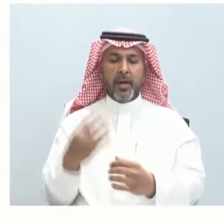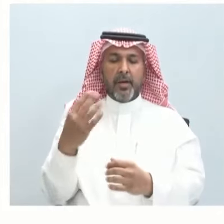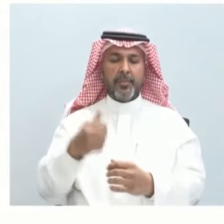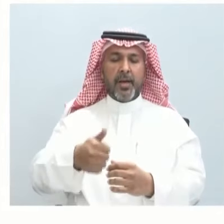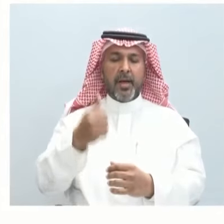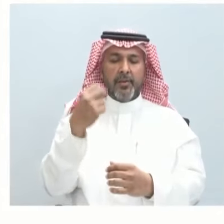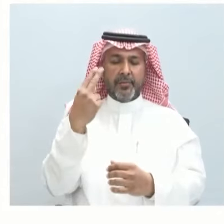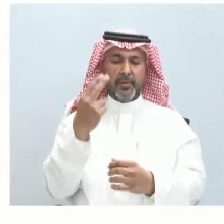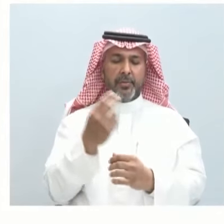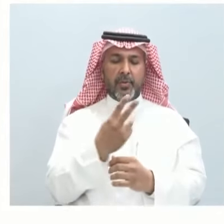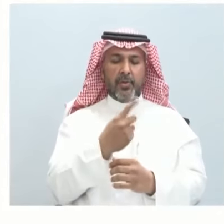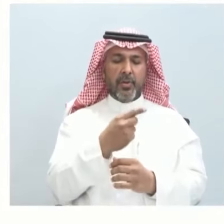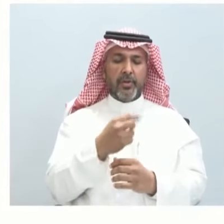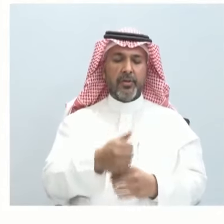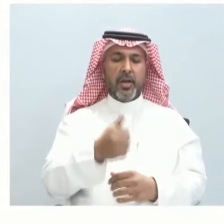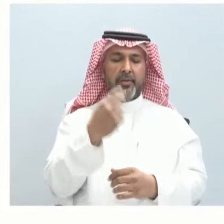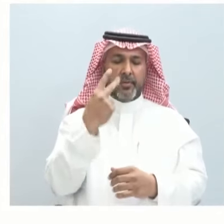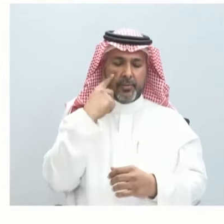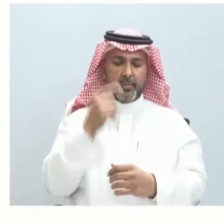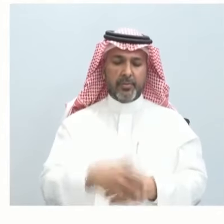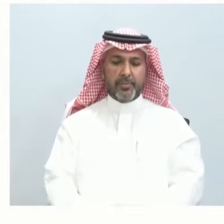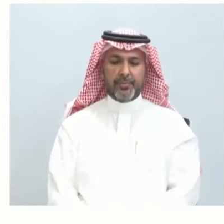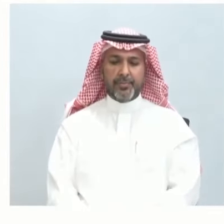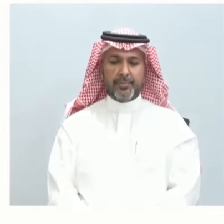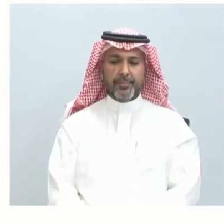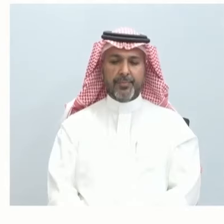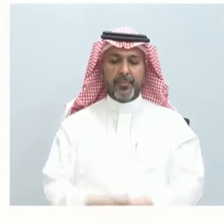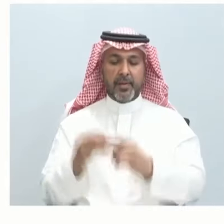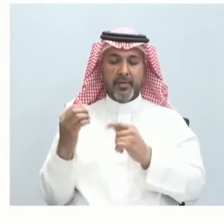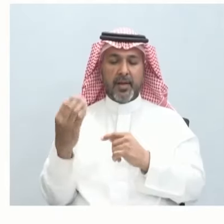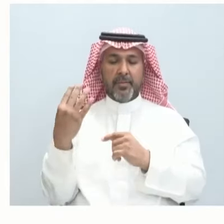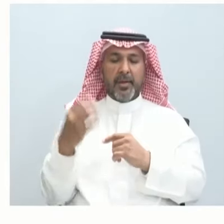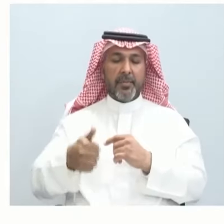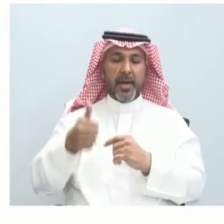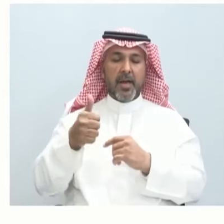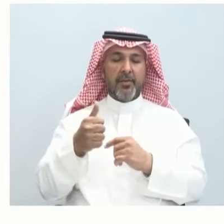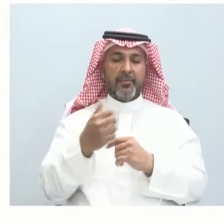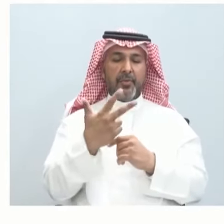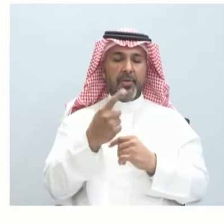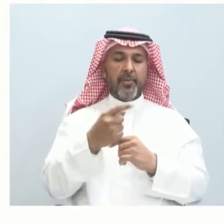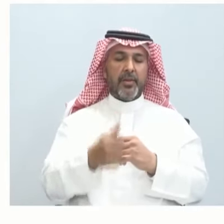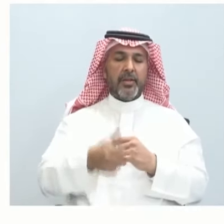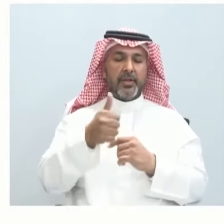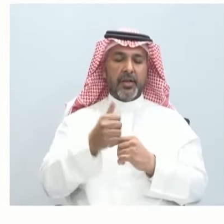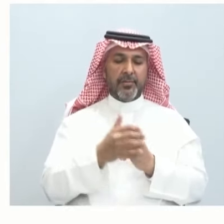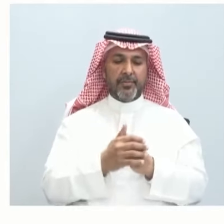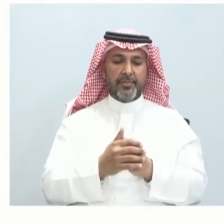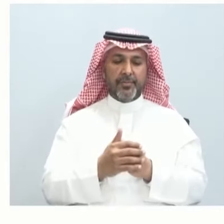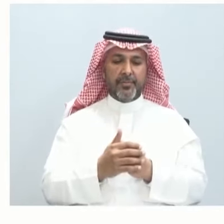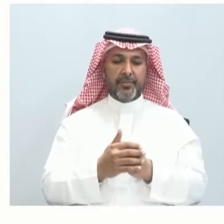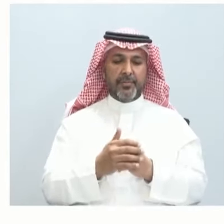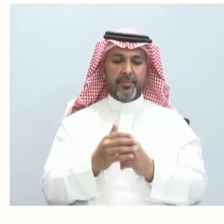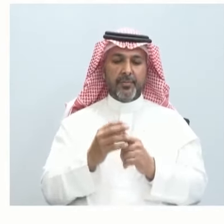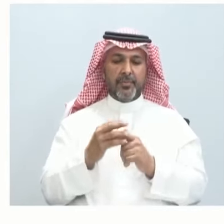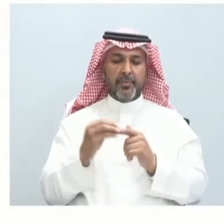تربيع 12 الف تربيع نبدا بجمع الحدود ما امكن هنا لديه سالب 4,000 18,000 وهنا لدي موجب